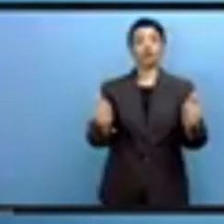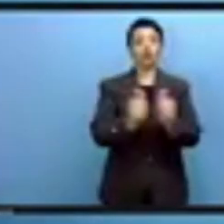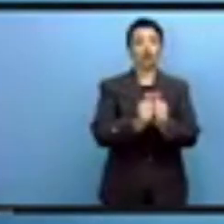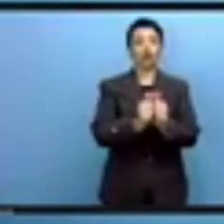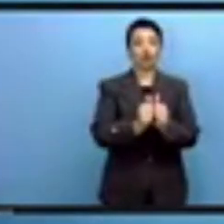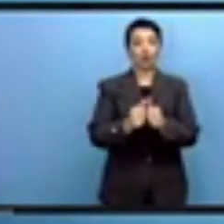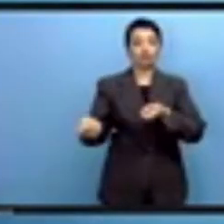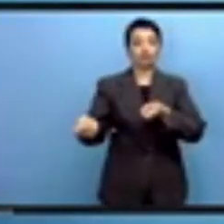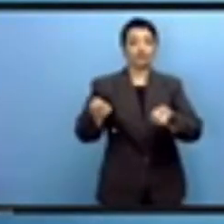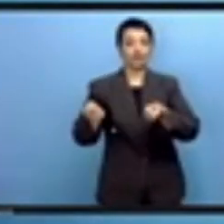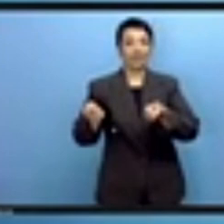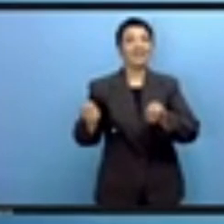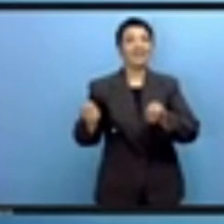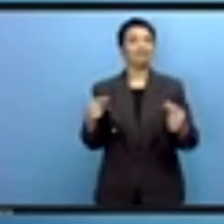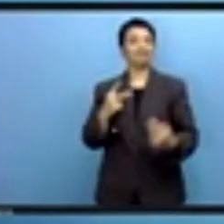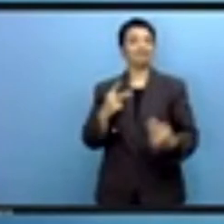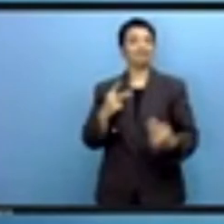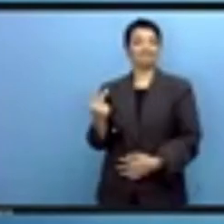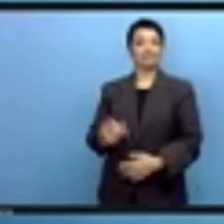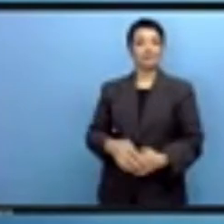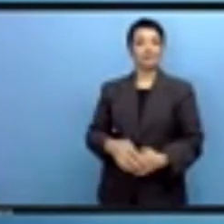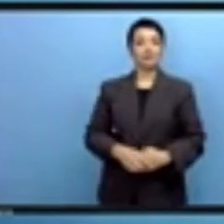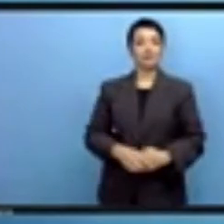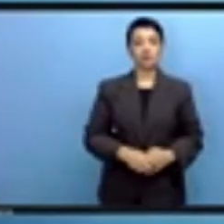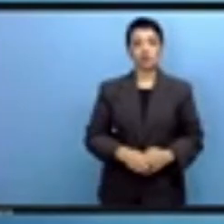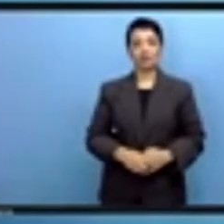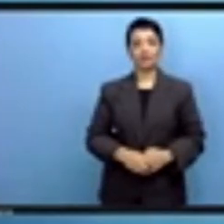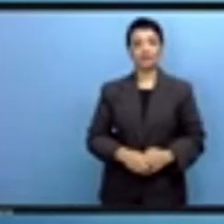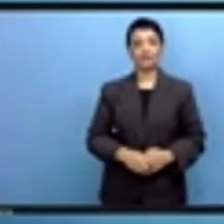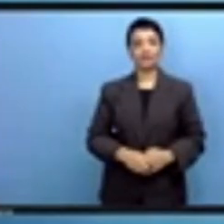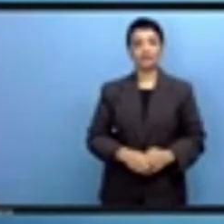们在主持工作的时候都强调这一点。